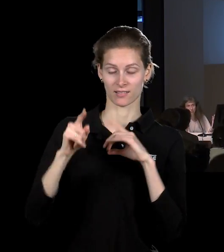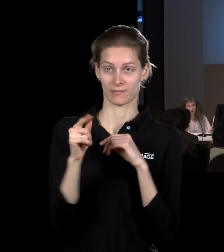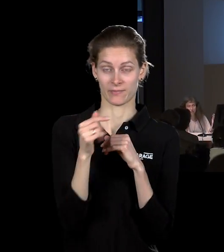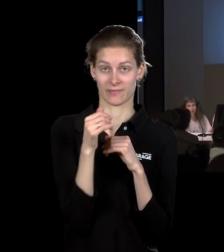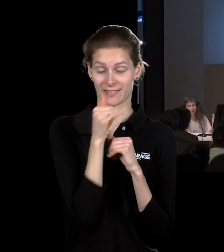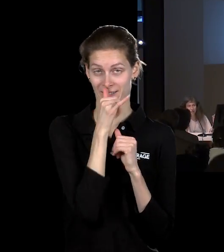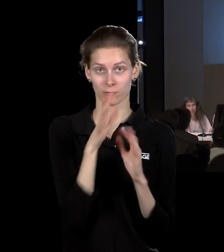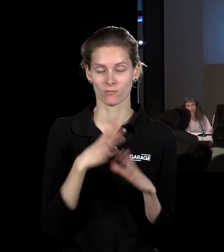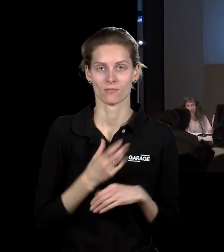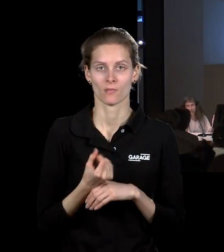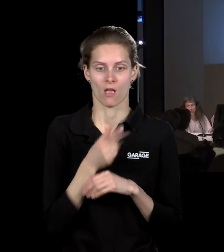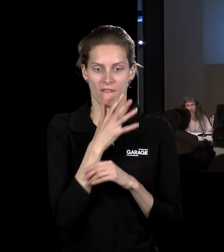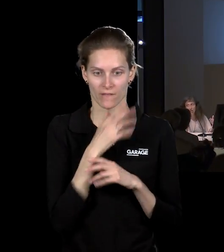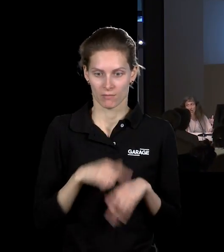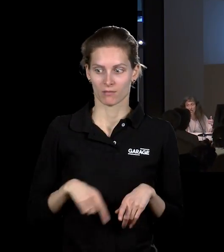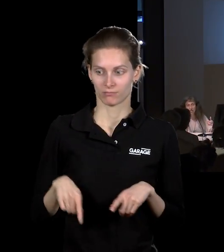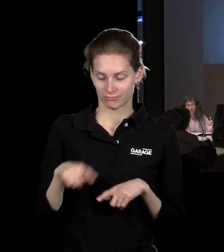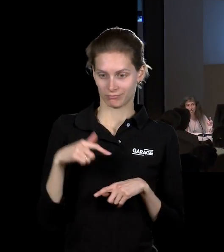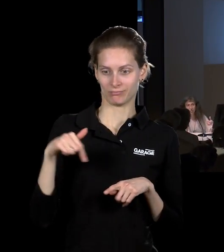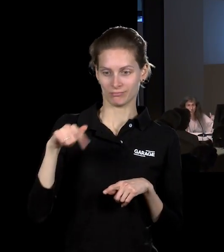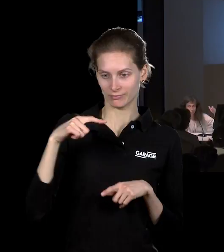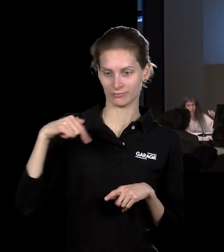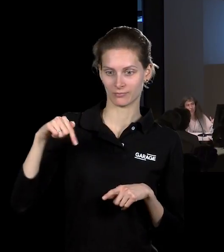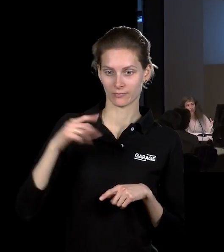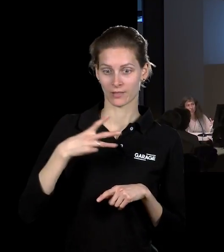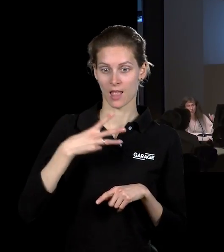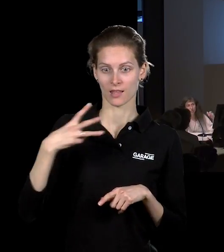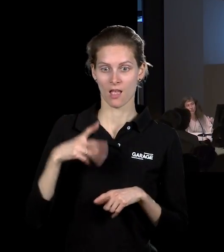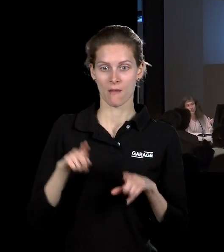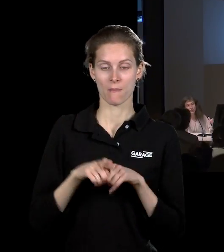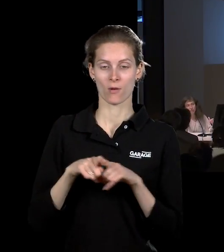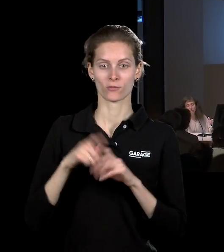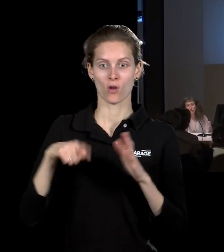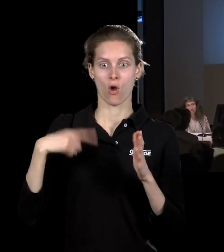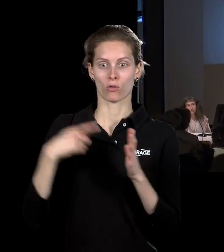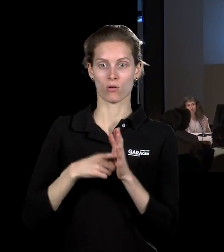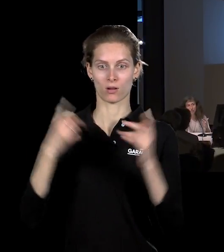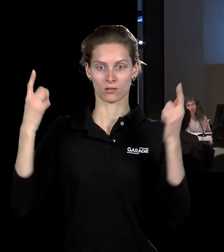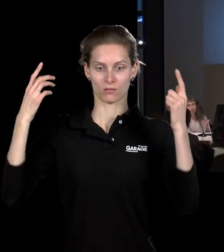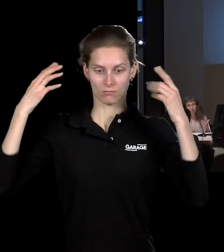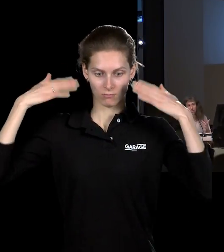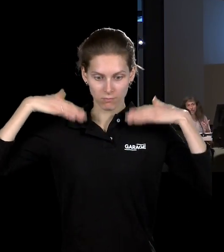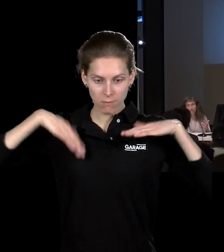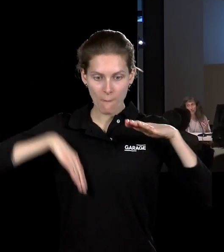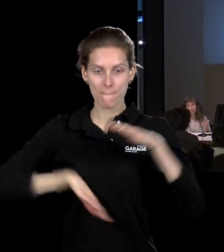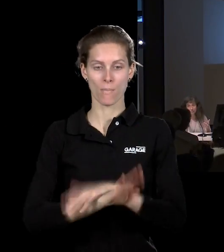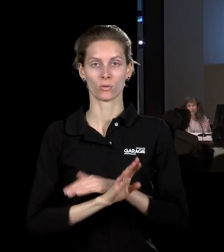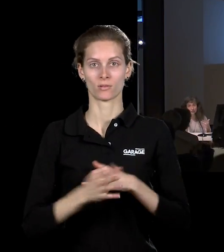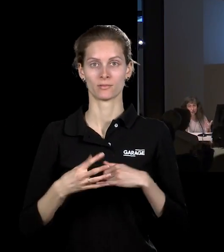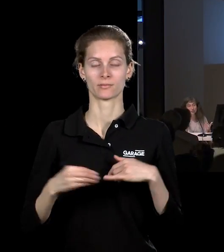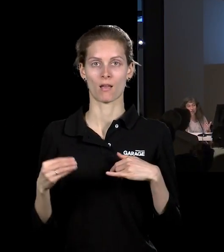если бы за то время, пока ты поднимался, город успел уйти под землю. Это какое-то вот действительно совершенно